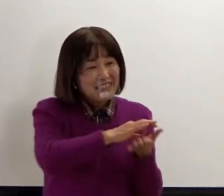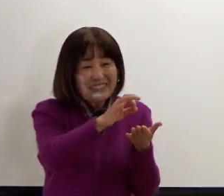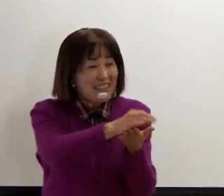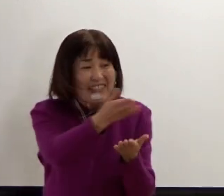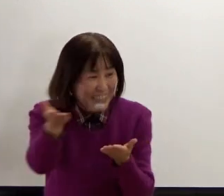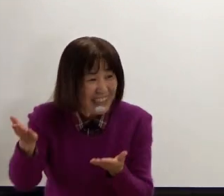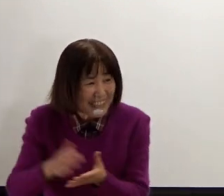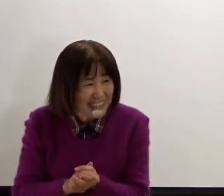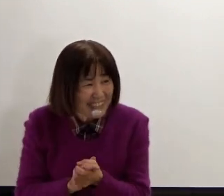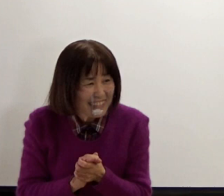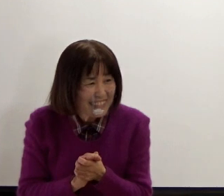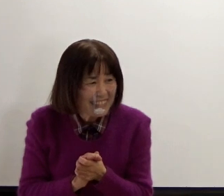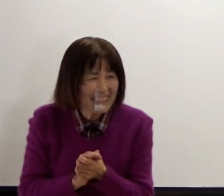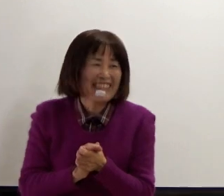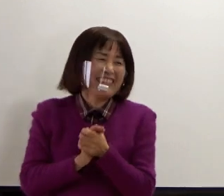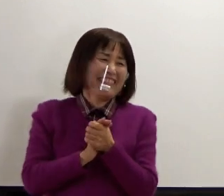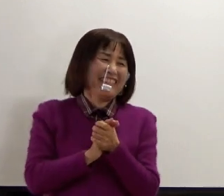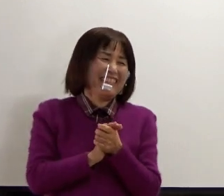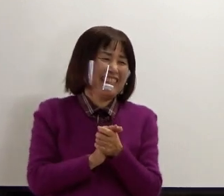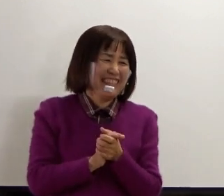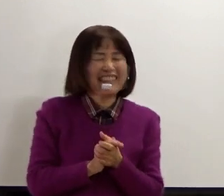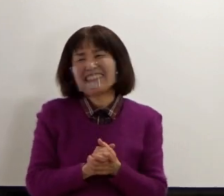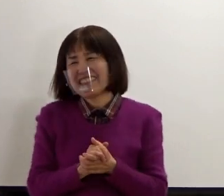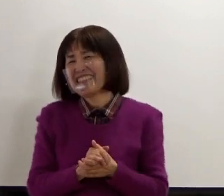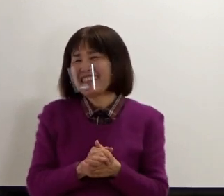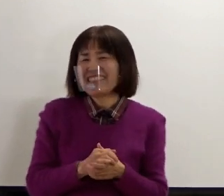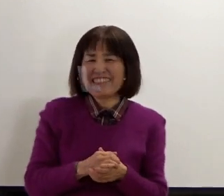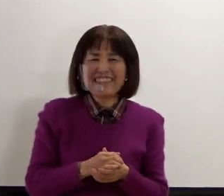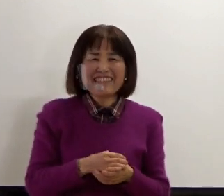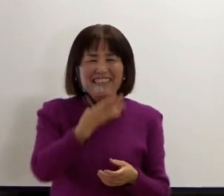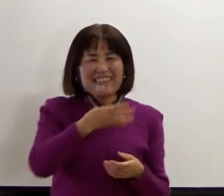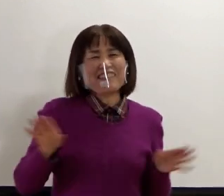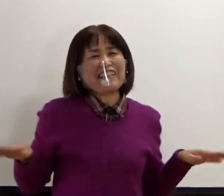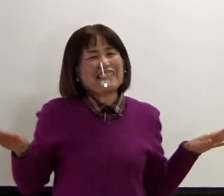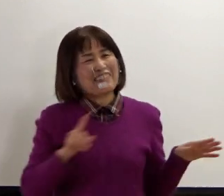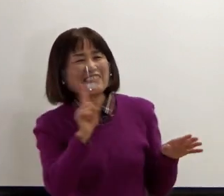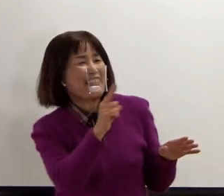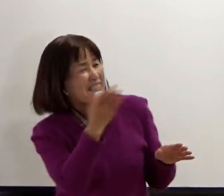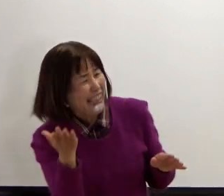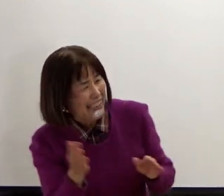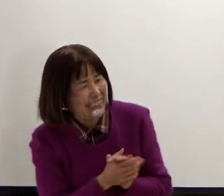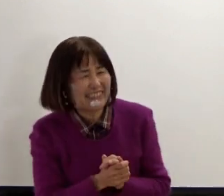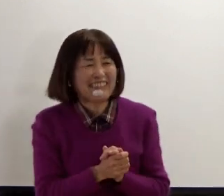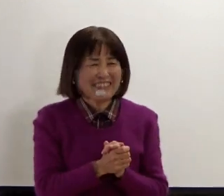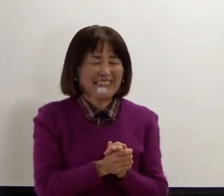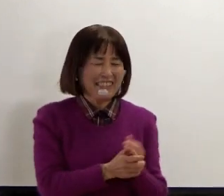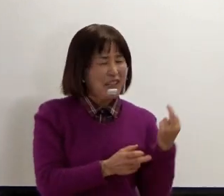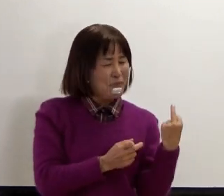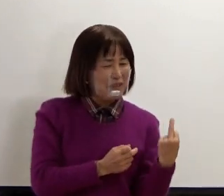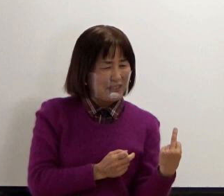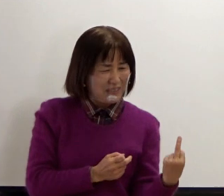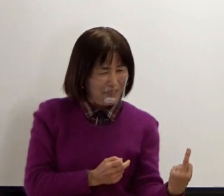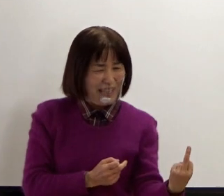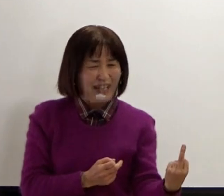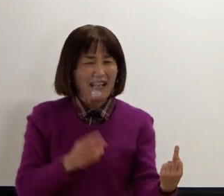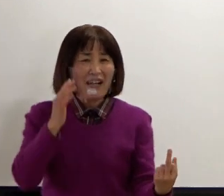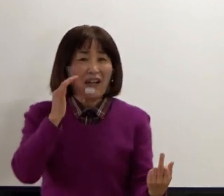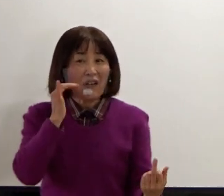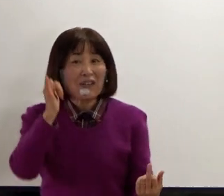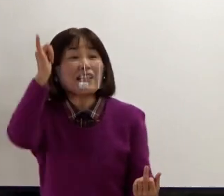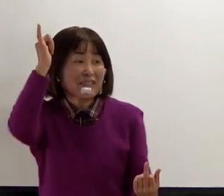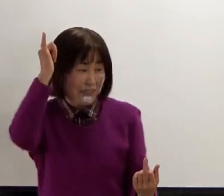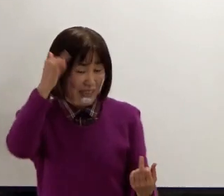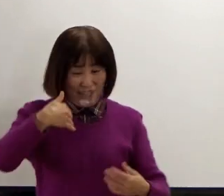名付けなさいと。でその子はあなたにとって喜びとなりね、当然ですよね、多くのあな